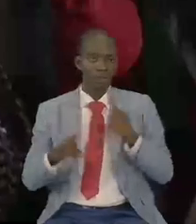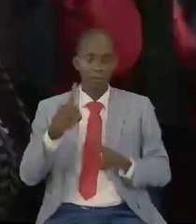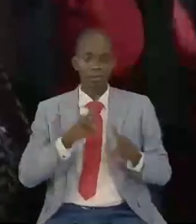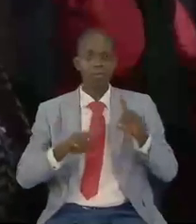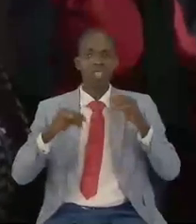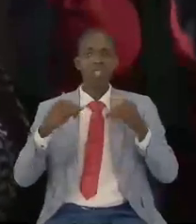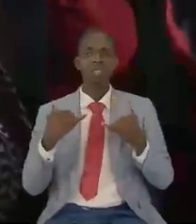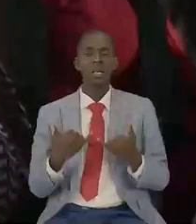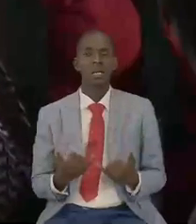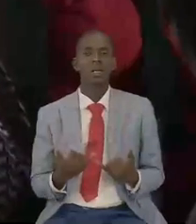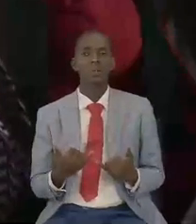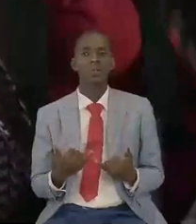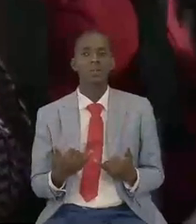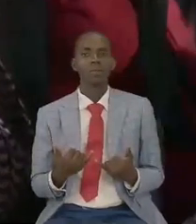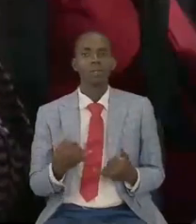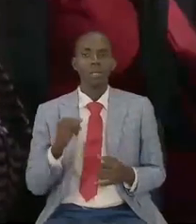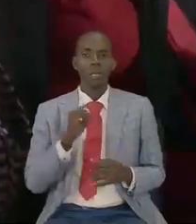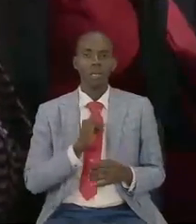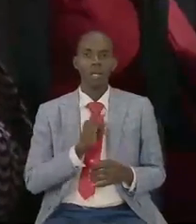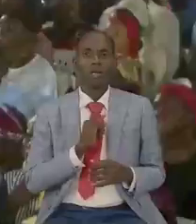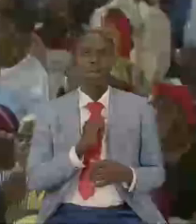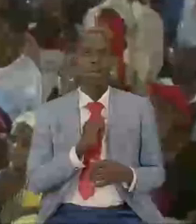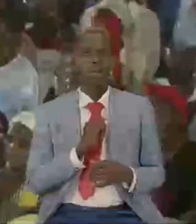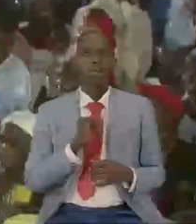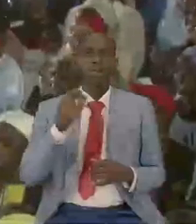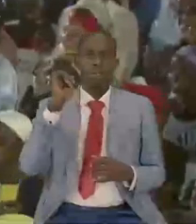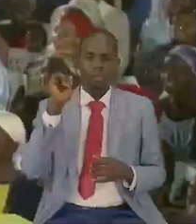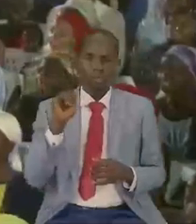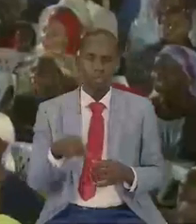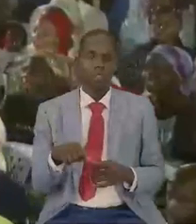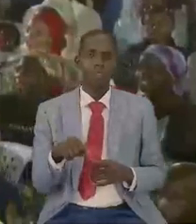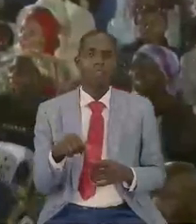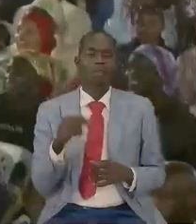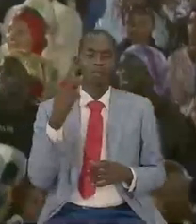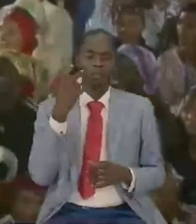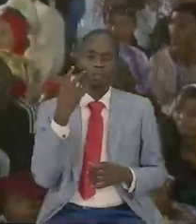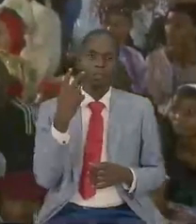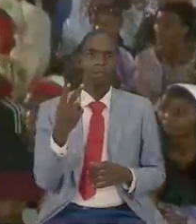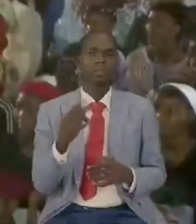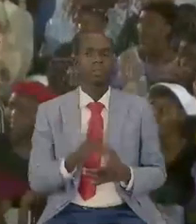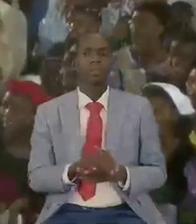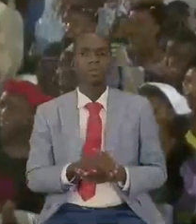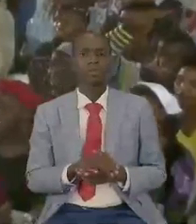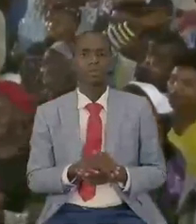Maintenant, je peux voir.